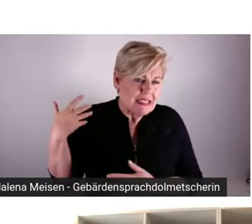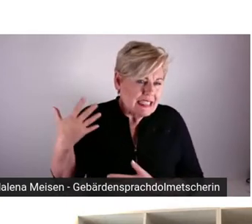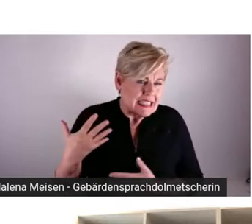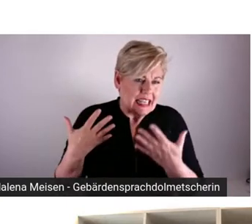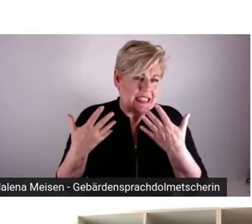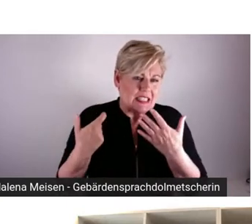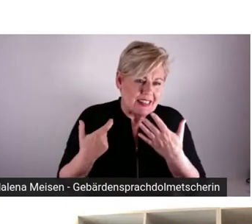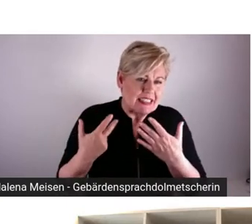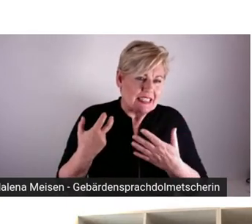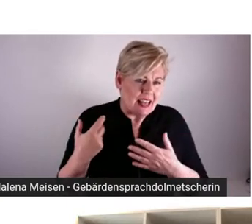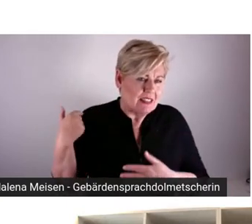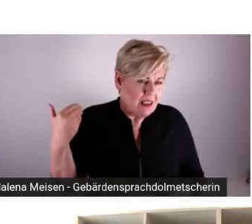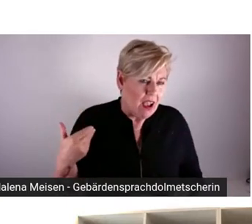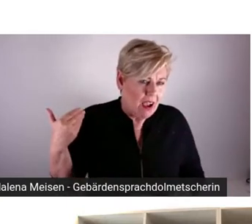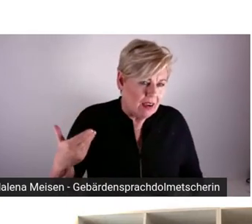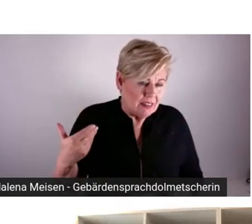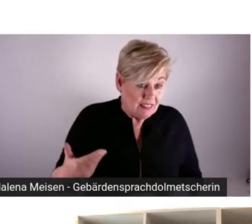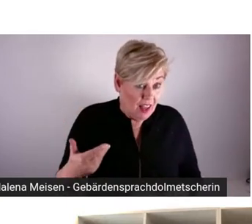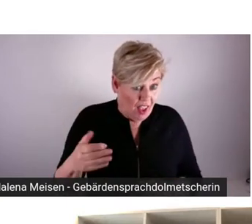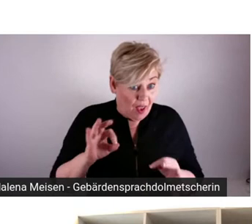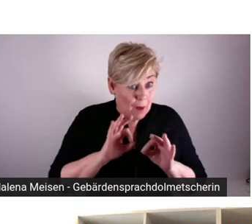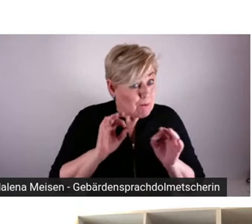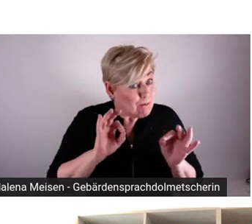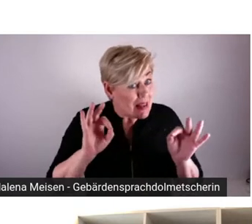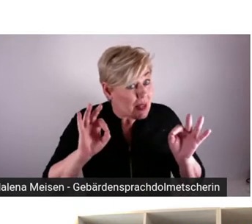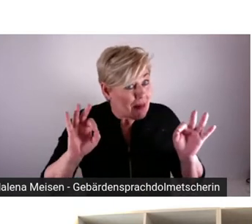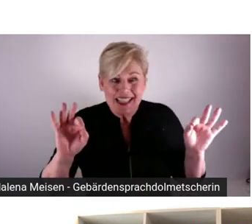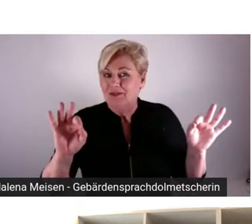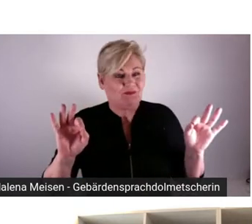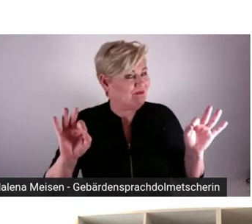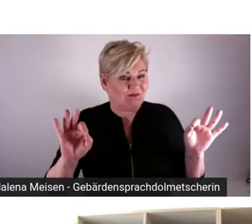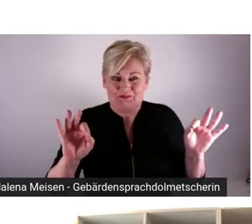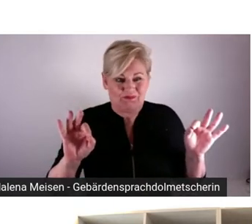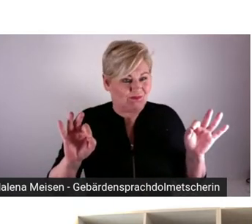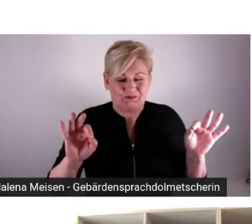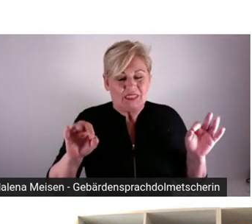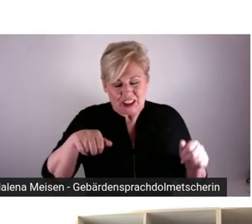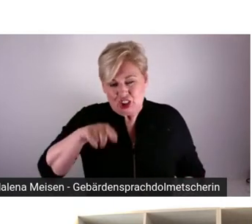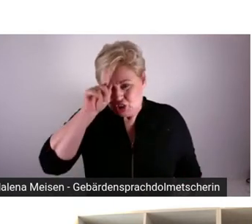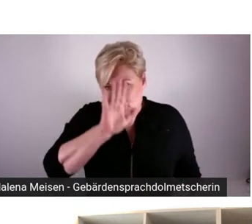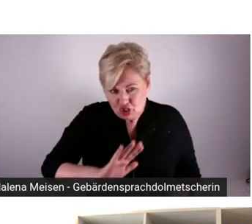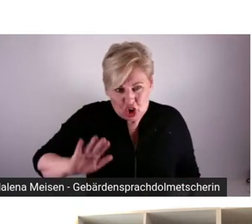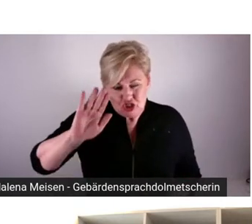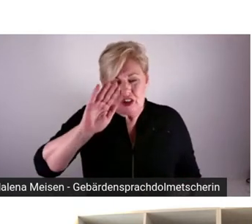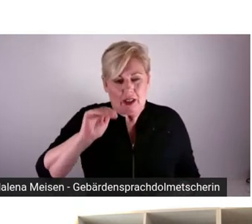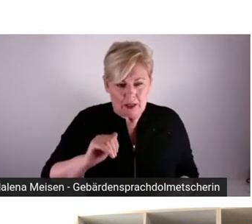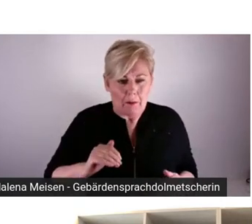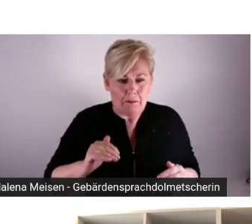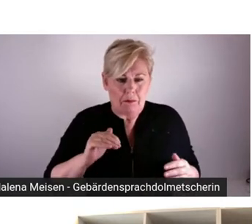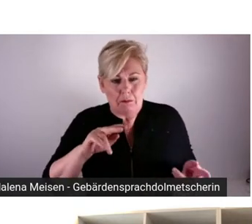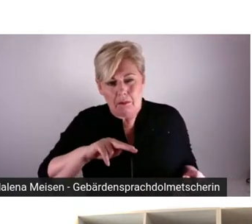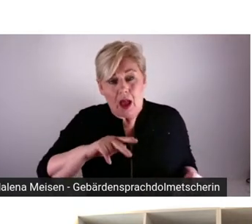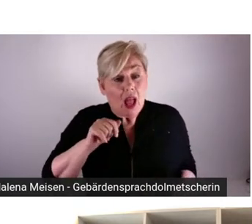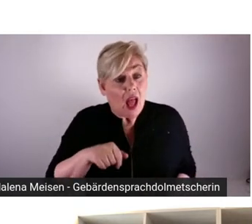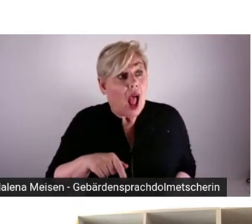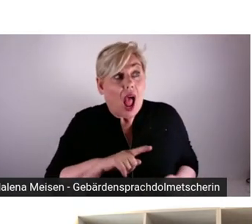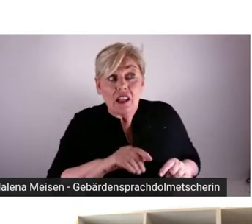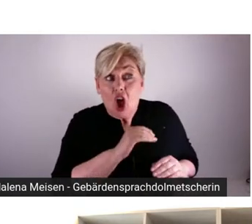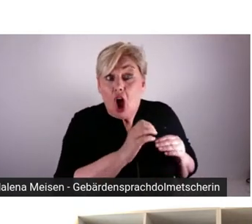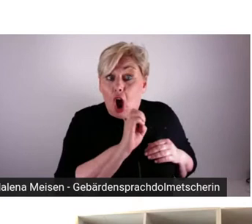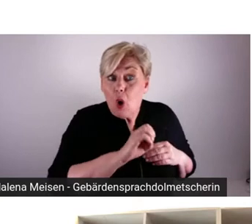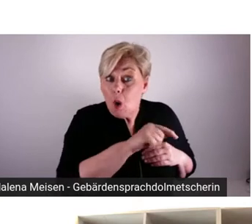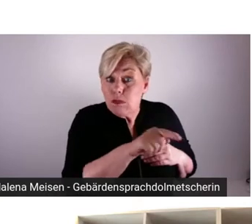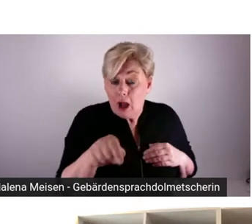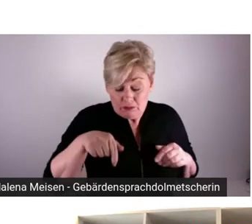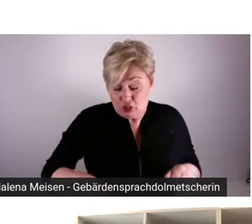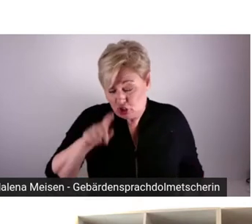zum Besseren verändern. Und sie sehen, dass diese Zahlen in Deutschland höher sind als in anderen europäischen Ländern. Das